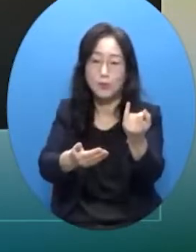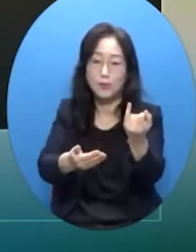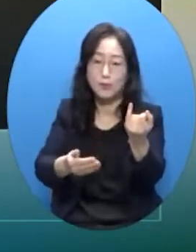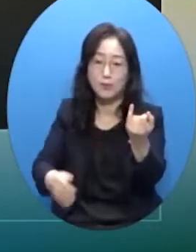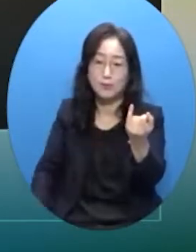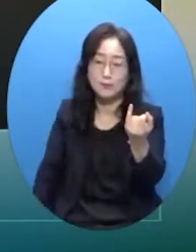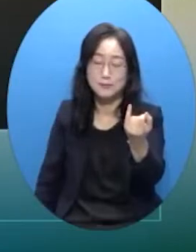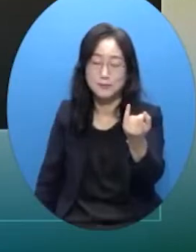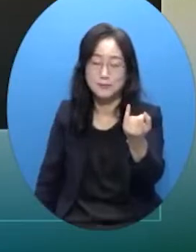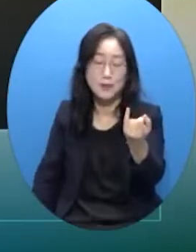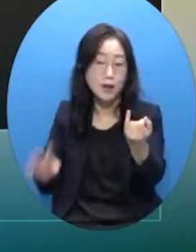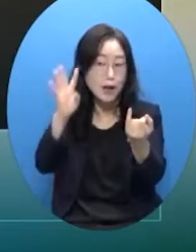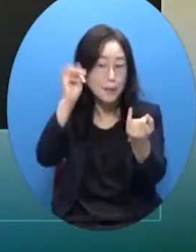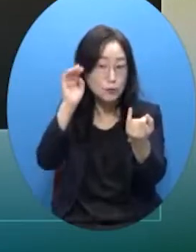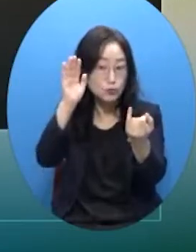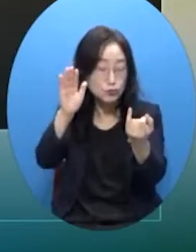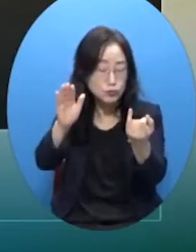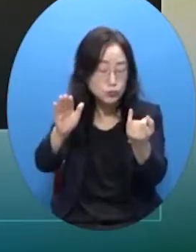십계명의 은혜.